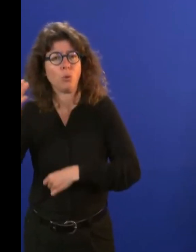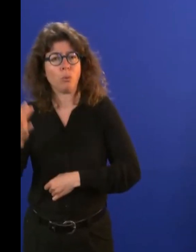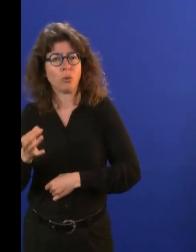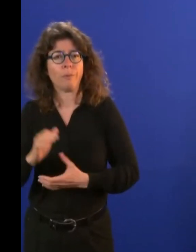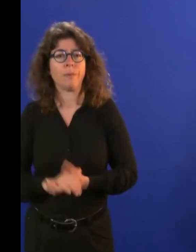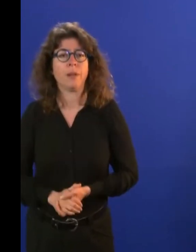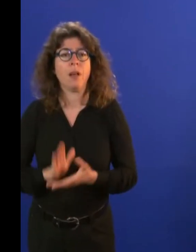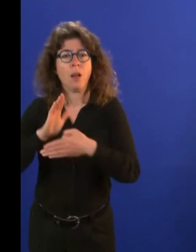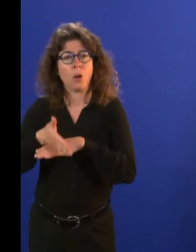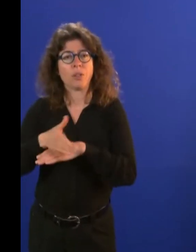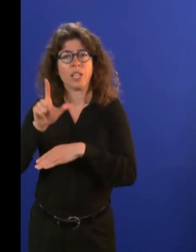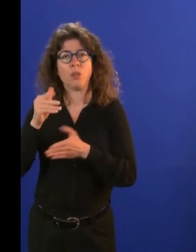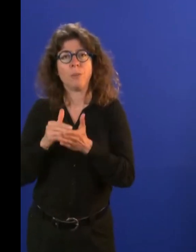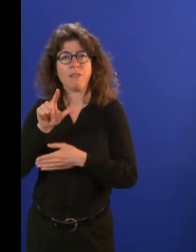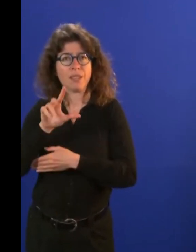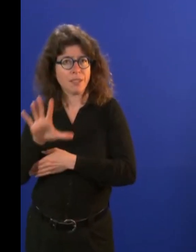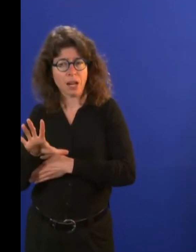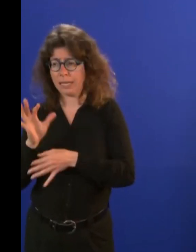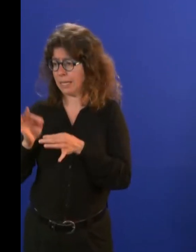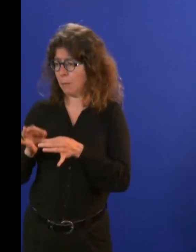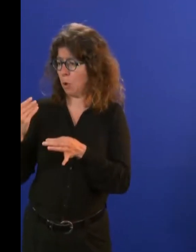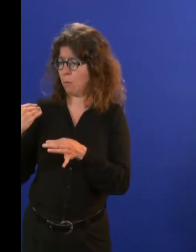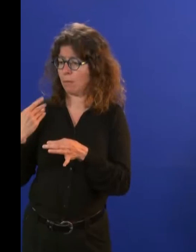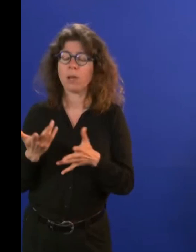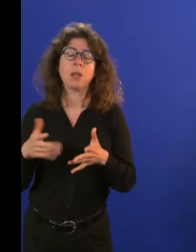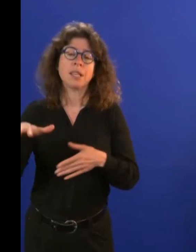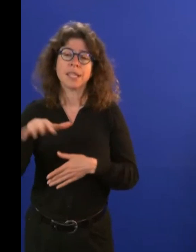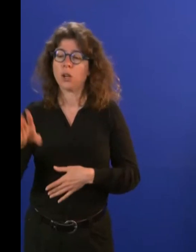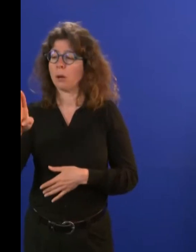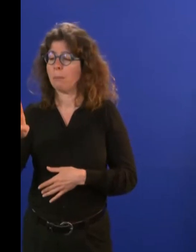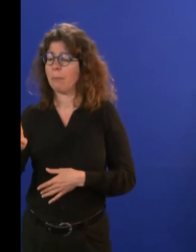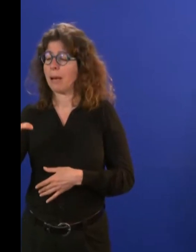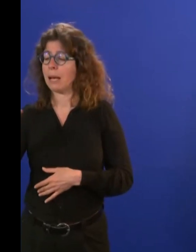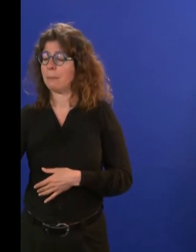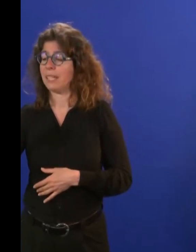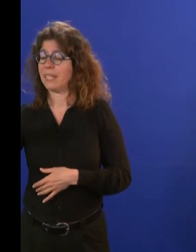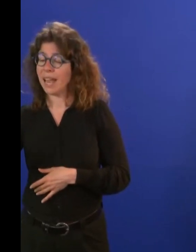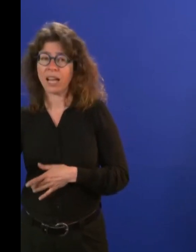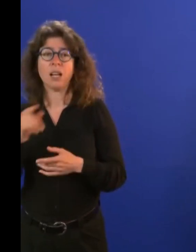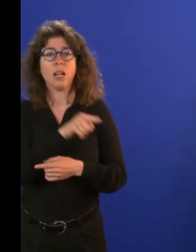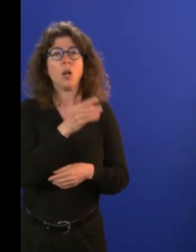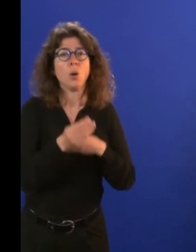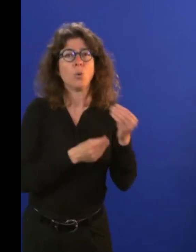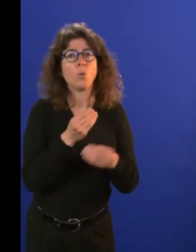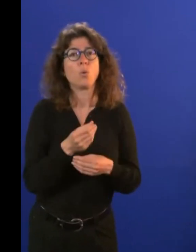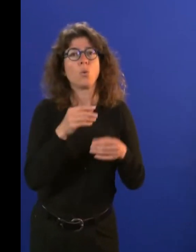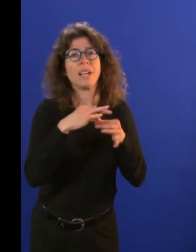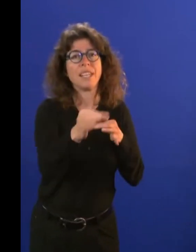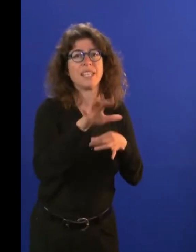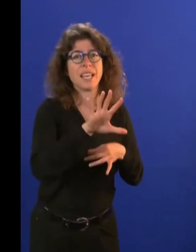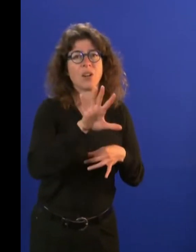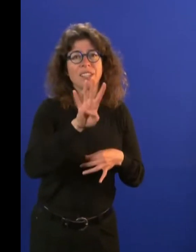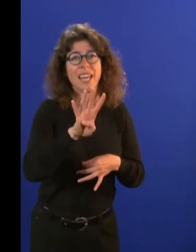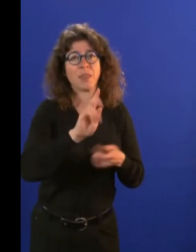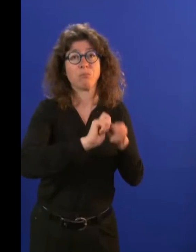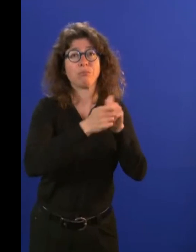2025, avec le prolongement de la ligne 1 dans le secteur Babinière ou la transformation de la ligne 54 en C8, marquera une